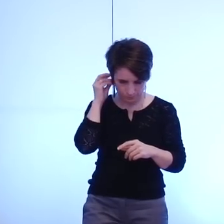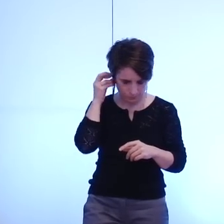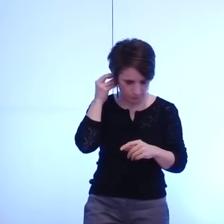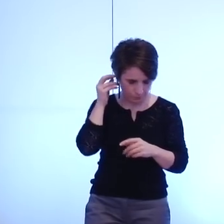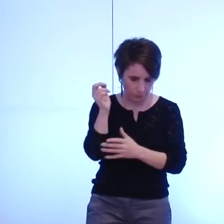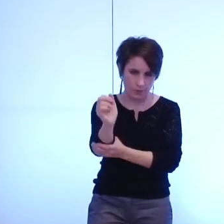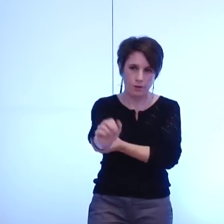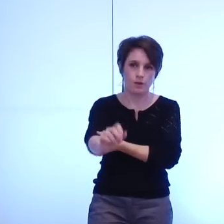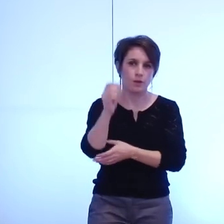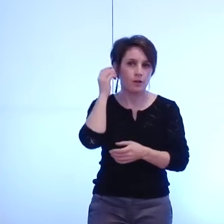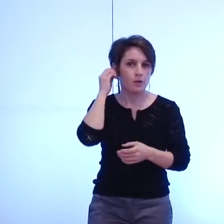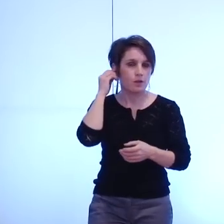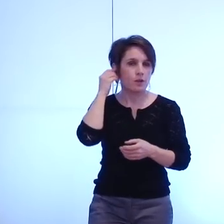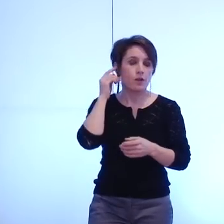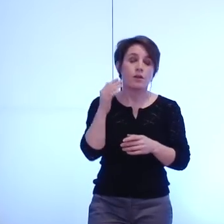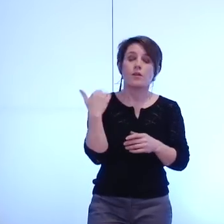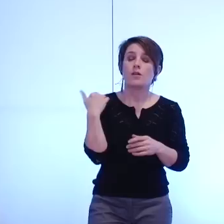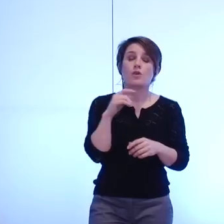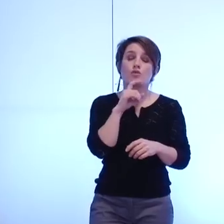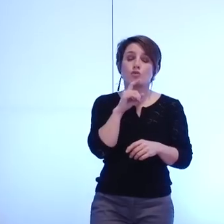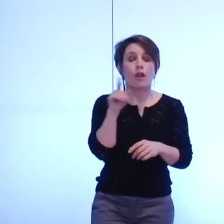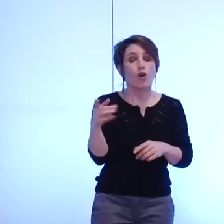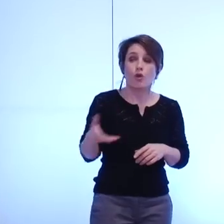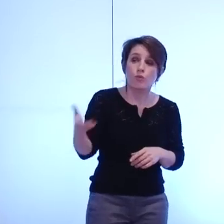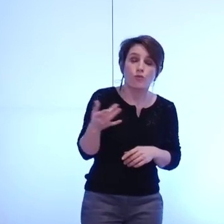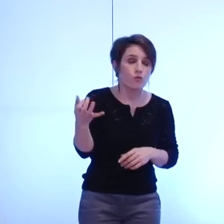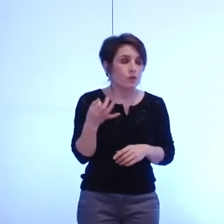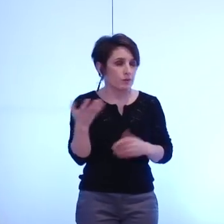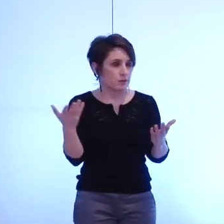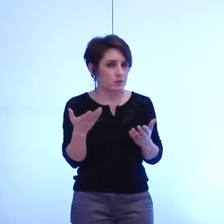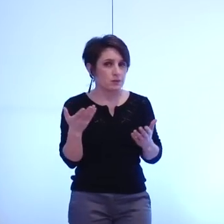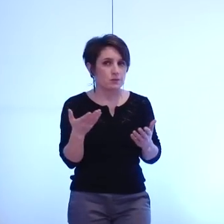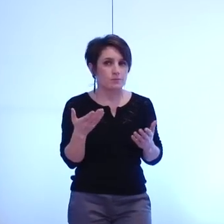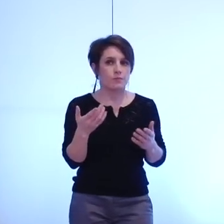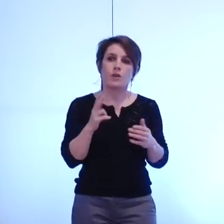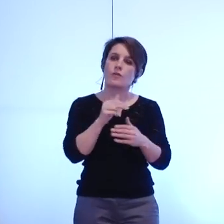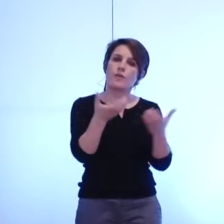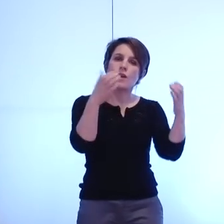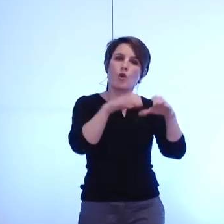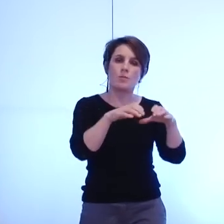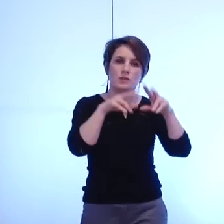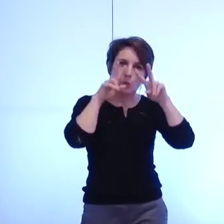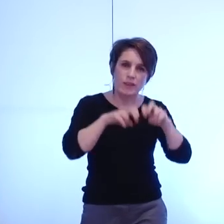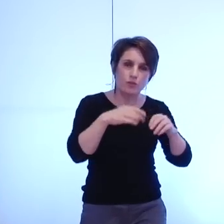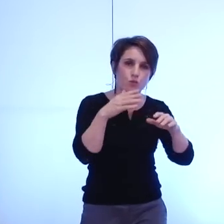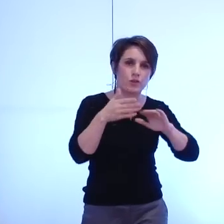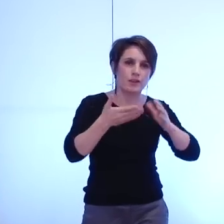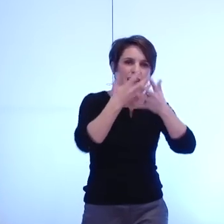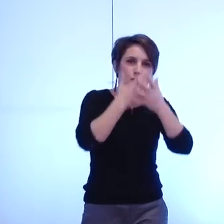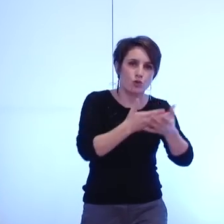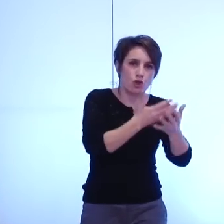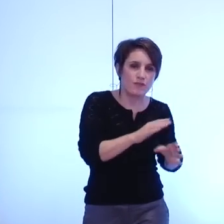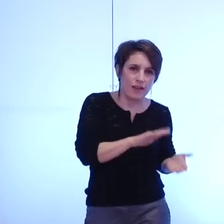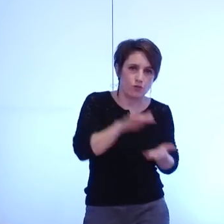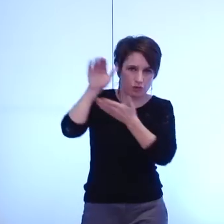des principes qui seront évoqués au moment de la commission locale d'études et de transfert de charges ce n'est pas un choix de la métropole